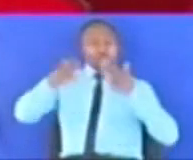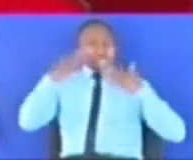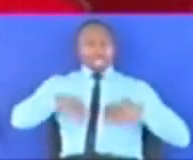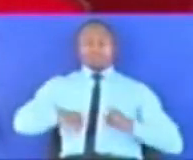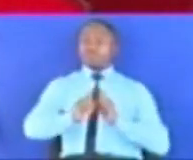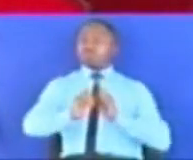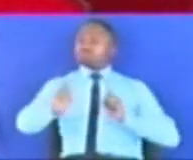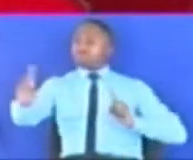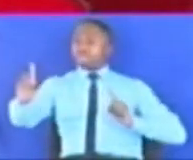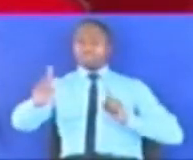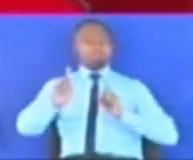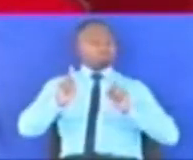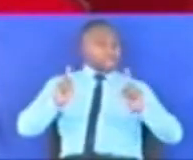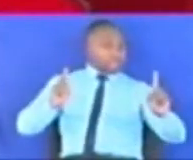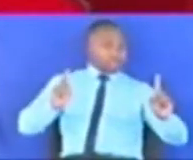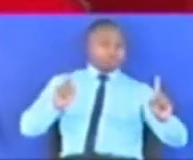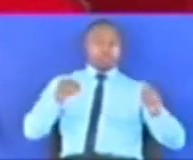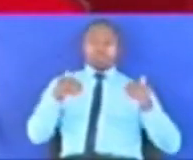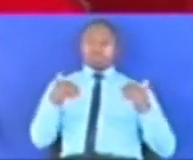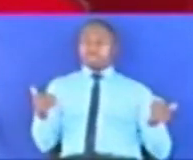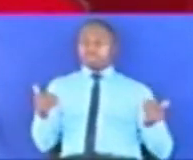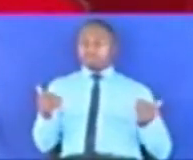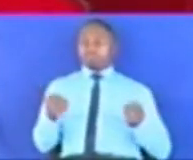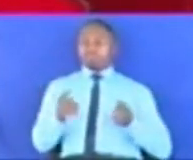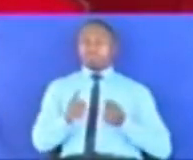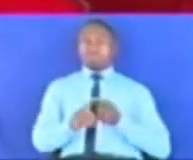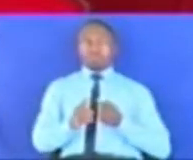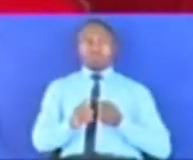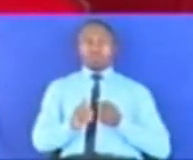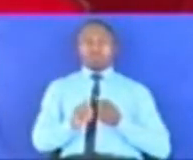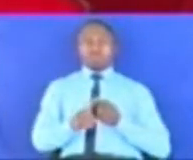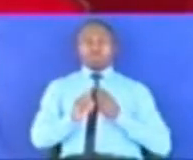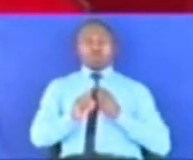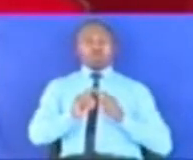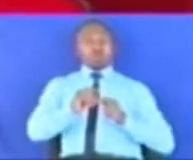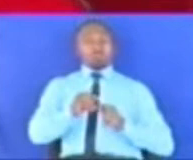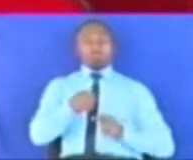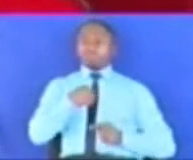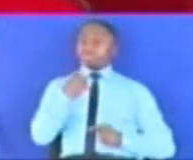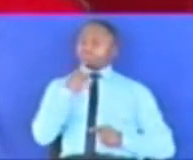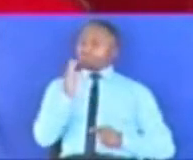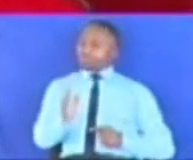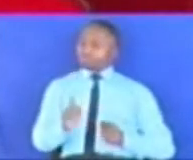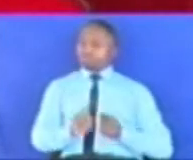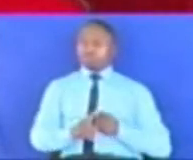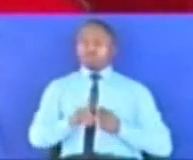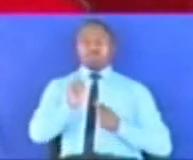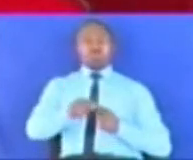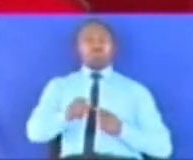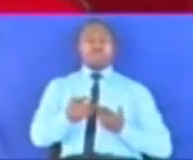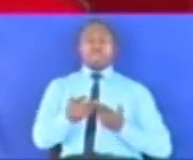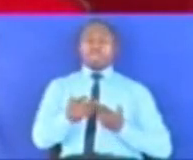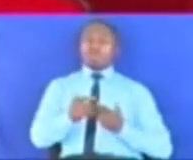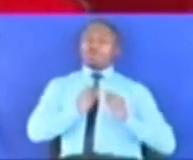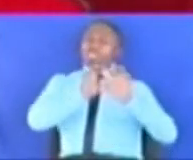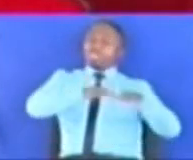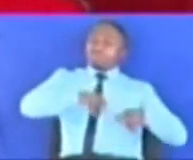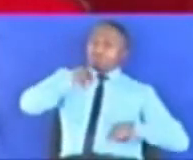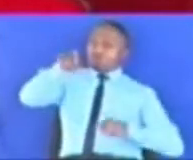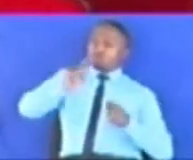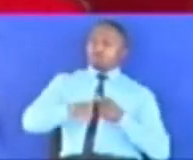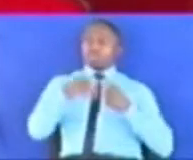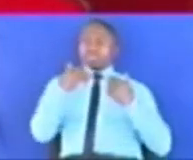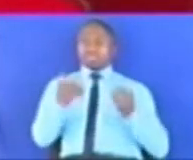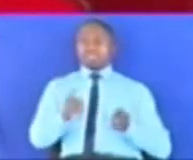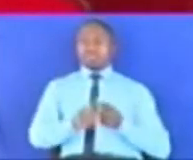mbali sana, na ndipo pale tunapokuja kutoa mchango wa kusema kwamba kuna tembo huko, kuna nani. Kwa hiyo